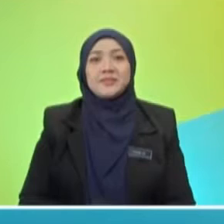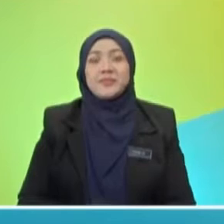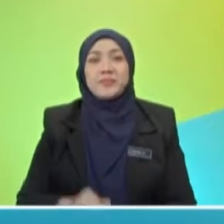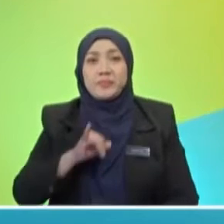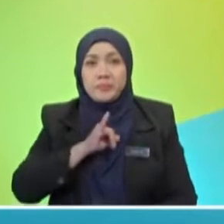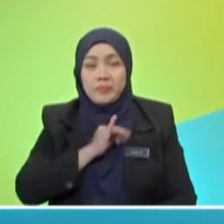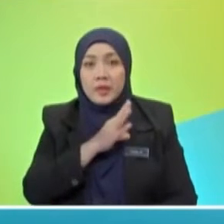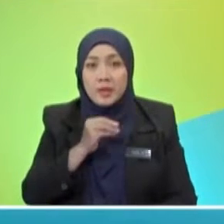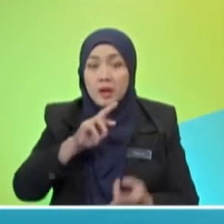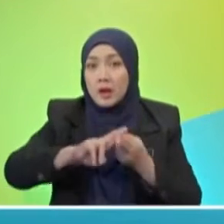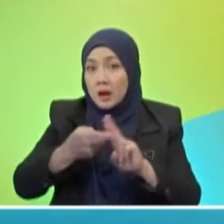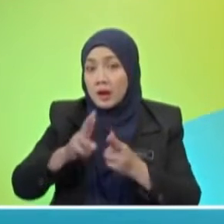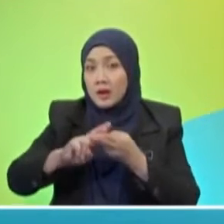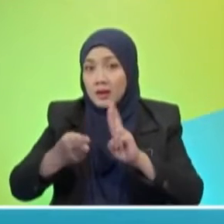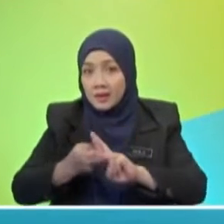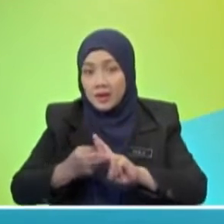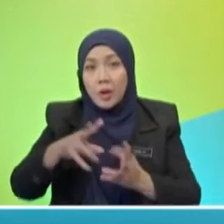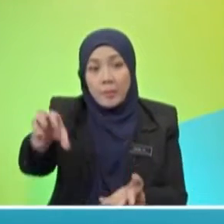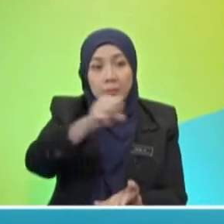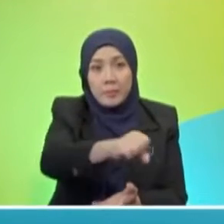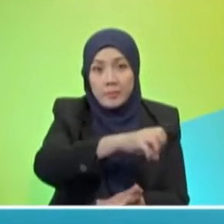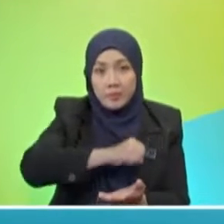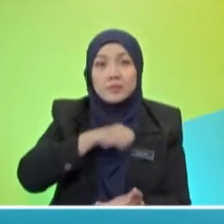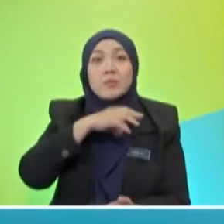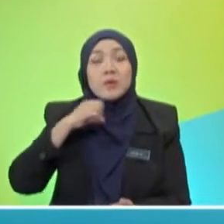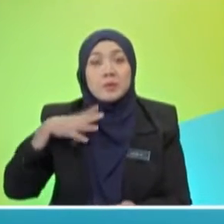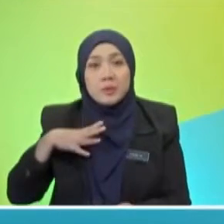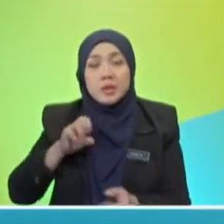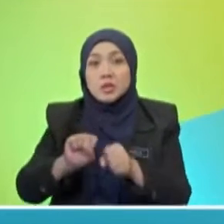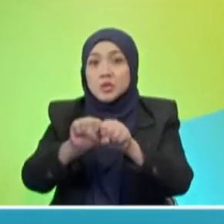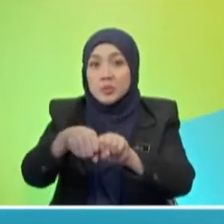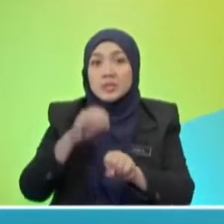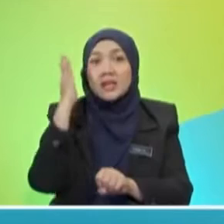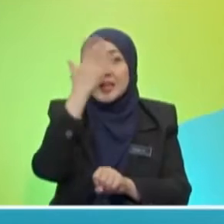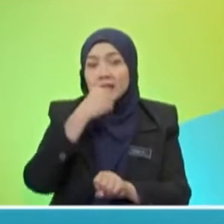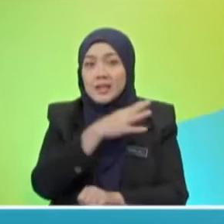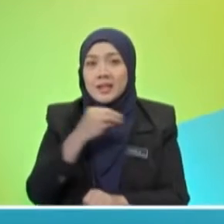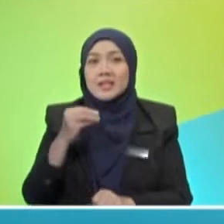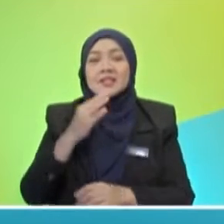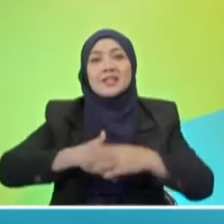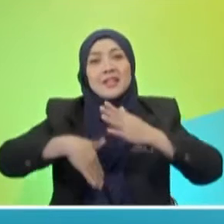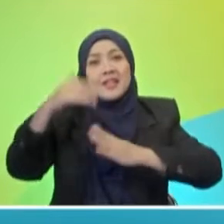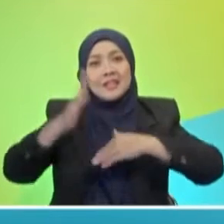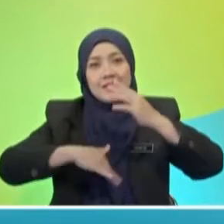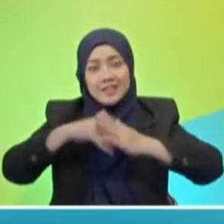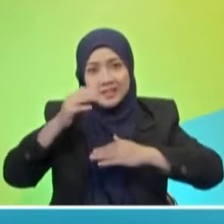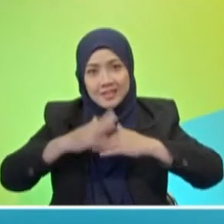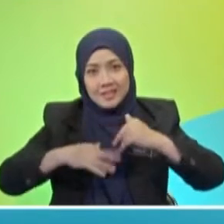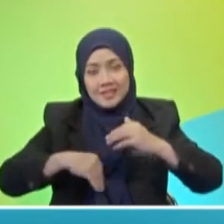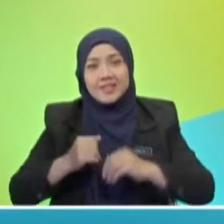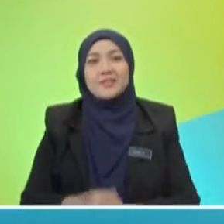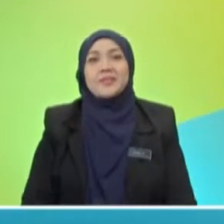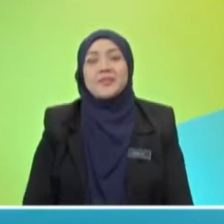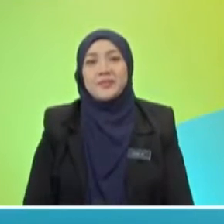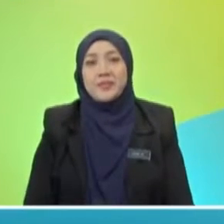Saya dan rakan-rakan mengutip sampah sarap supaya cantik dan selesa. Bagus. Caranya